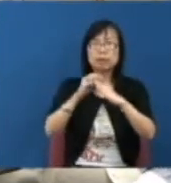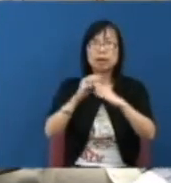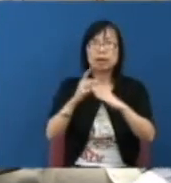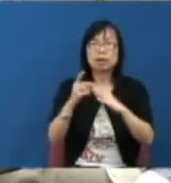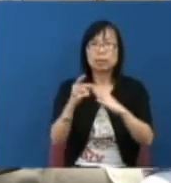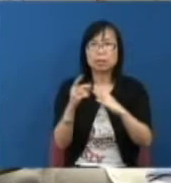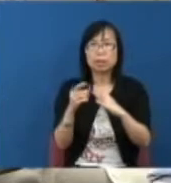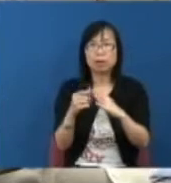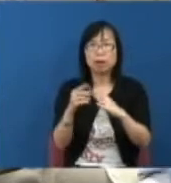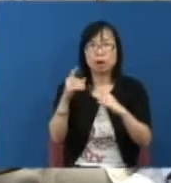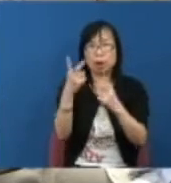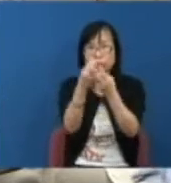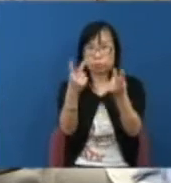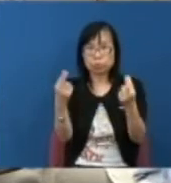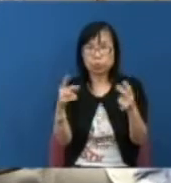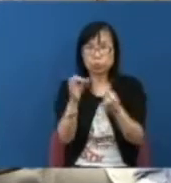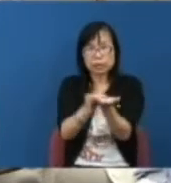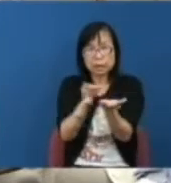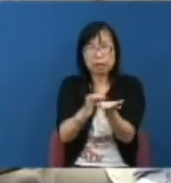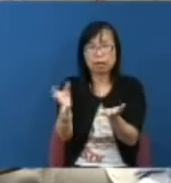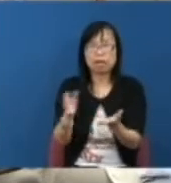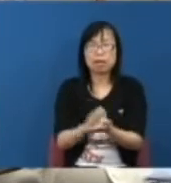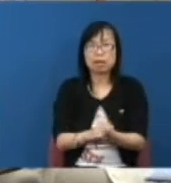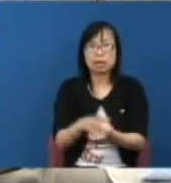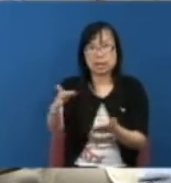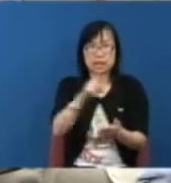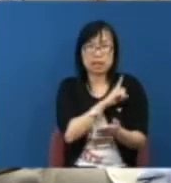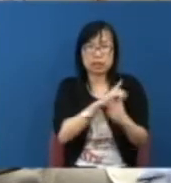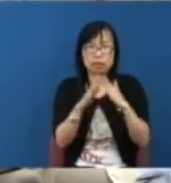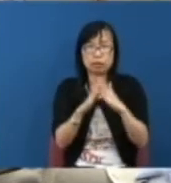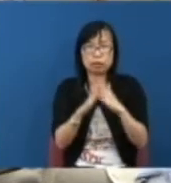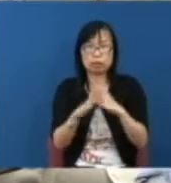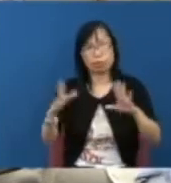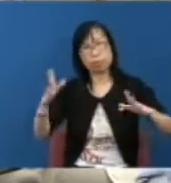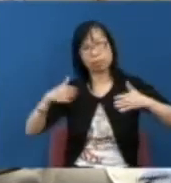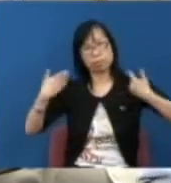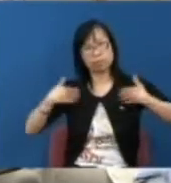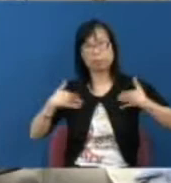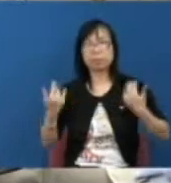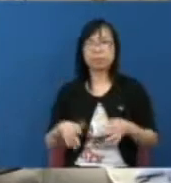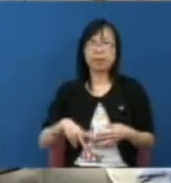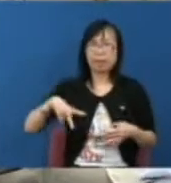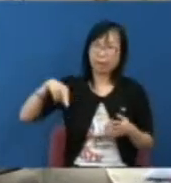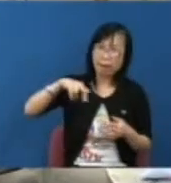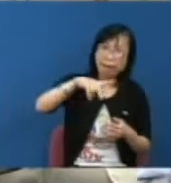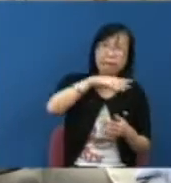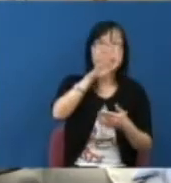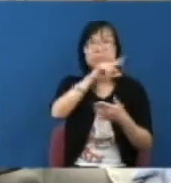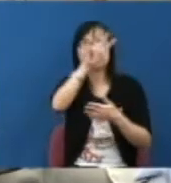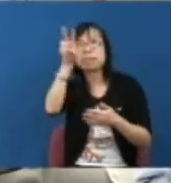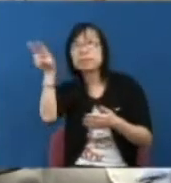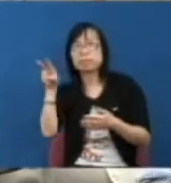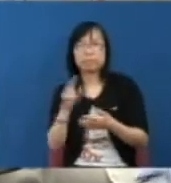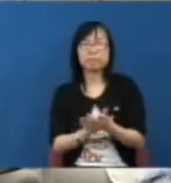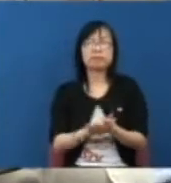啲草皮或者依啲草地咧，其實你自己住咧，亦都可以上心落市啊嘛。咁啊行下，再欣賞下，其實是一個很好好嘅地方。 好特色